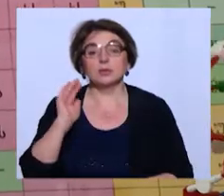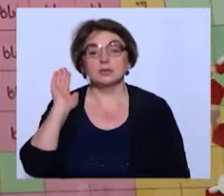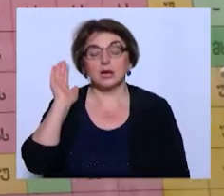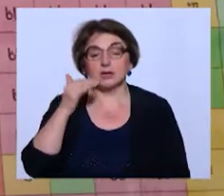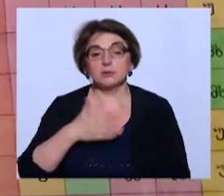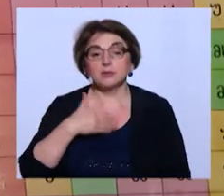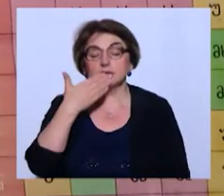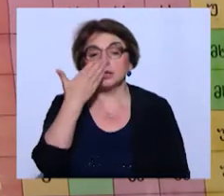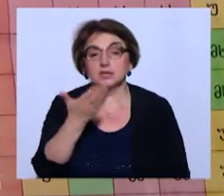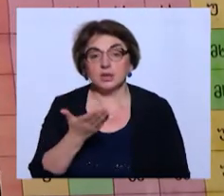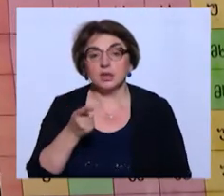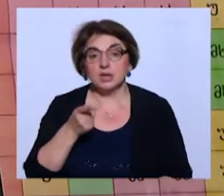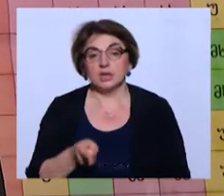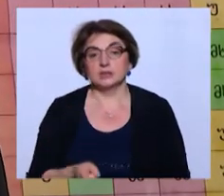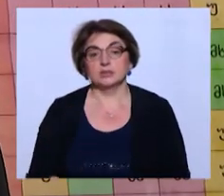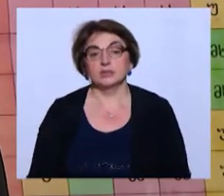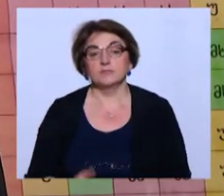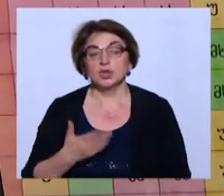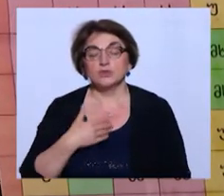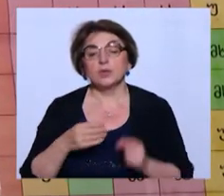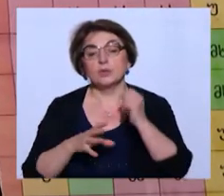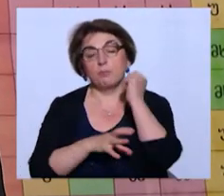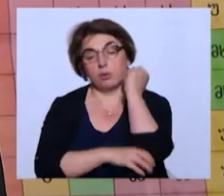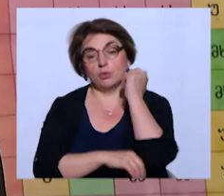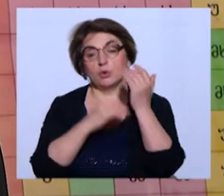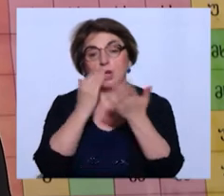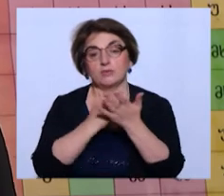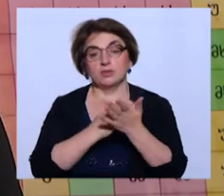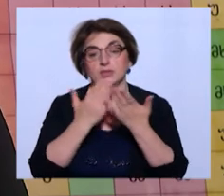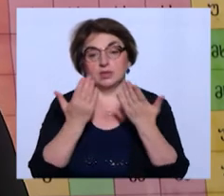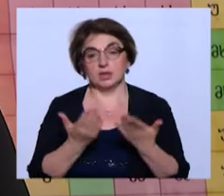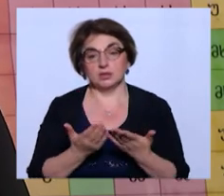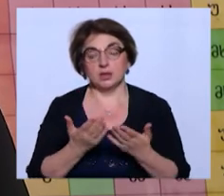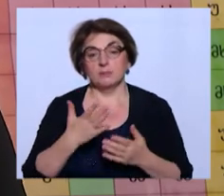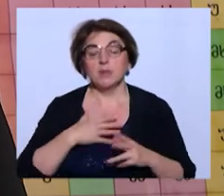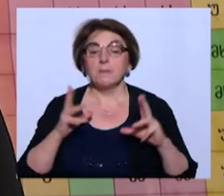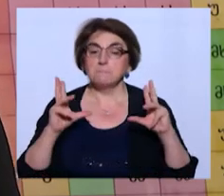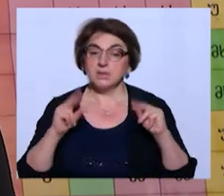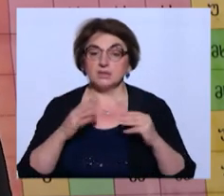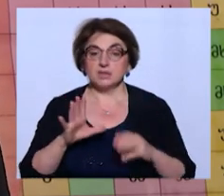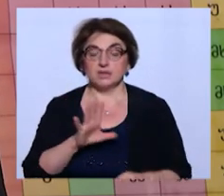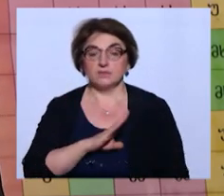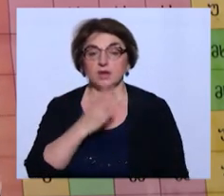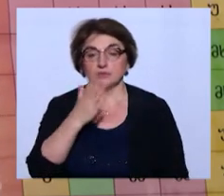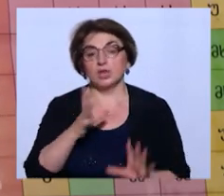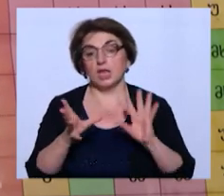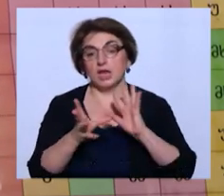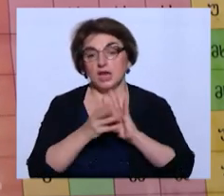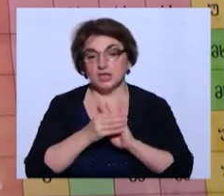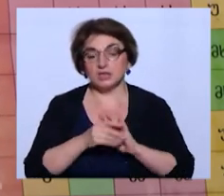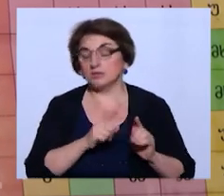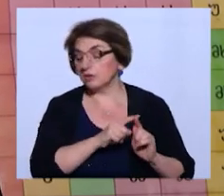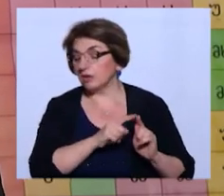გითხრა, რომ ეს ჩვენი ბოლო გაკვეთილია. მე ბედნიერი ვიყავი, რომ შენთან ერთად გავიარე